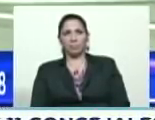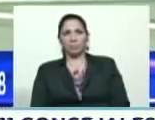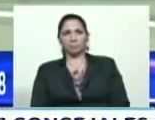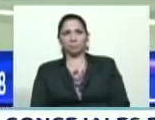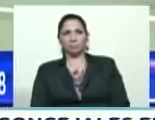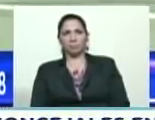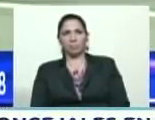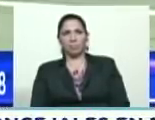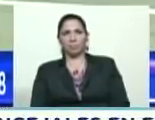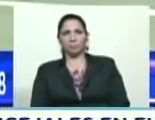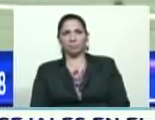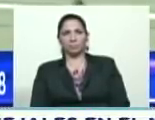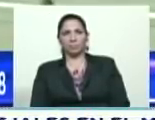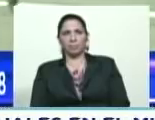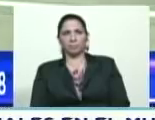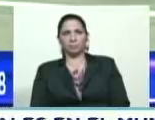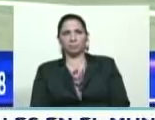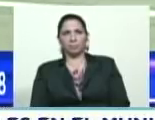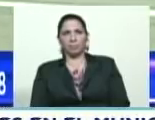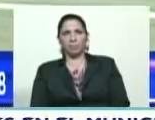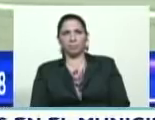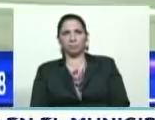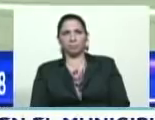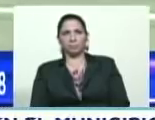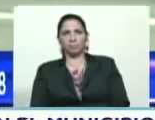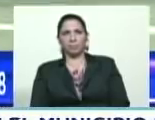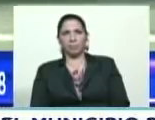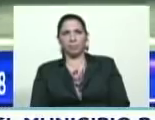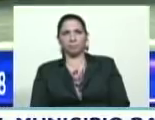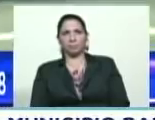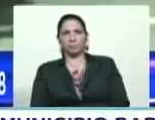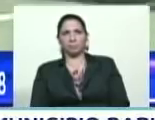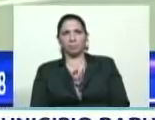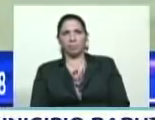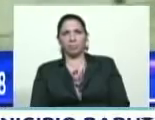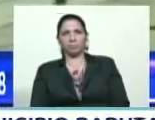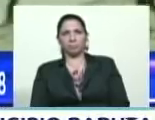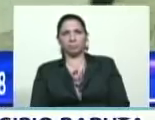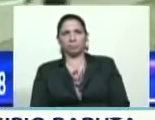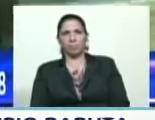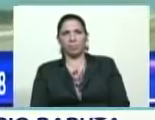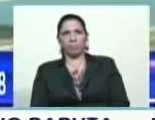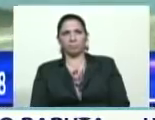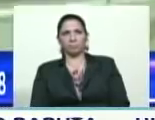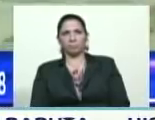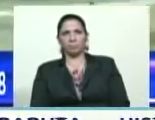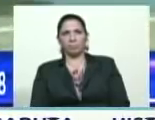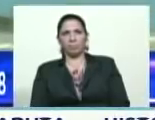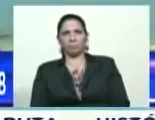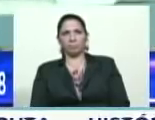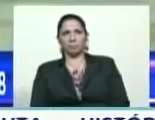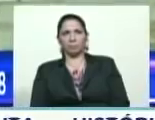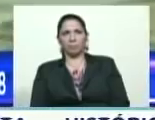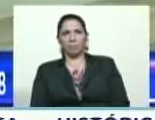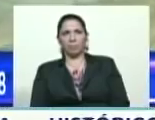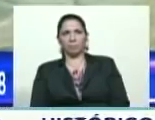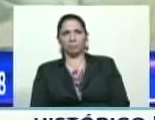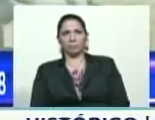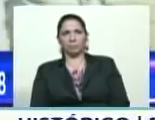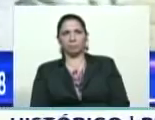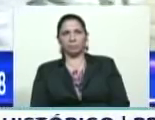пройдет ее очередное заседание, которое, как я уверен, будет способствовать и простимулировать развитие новых